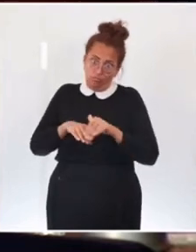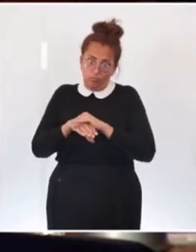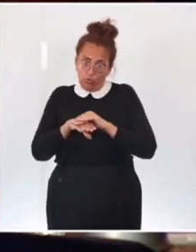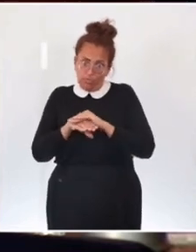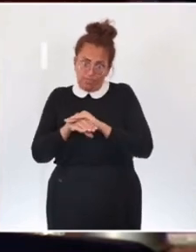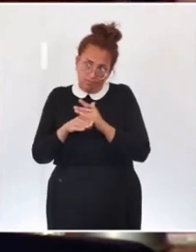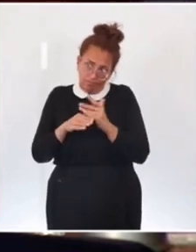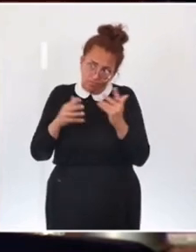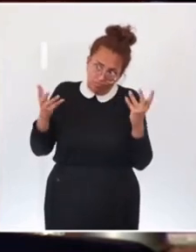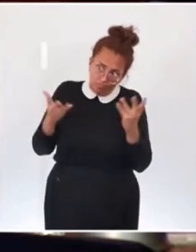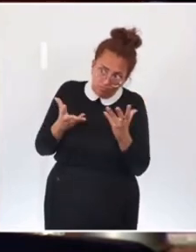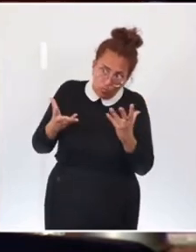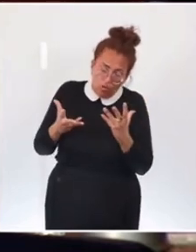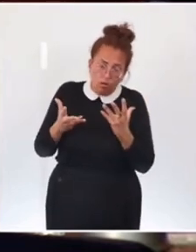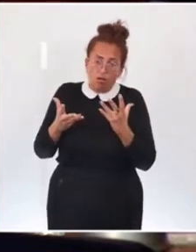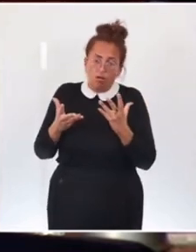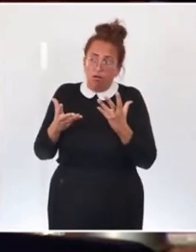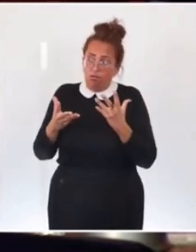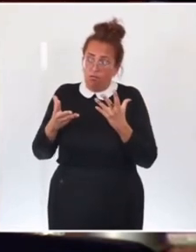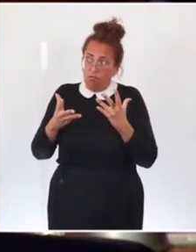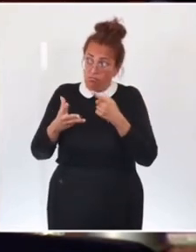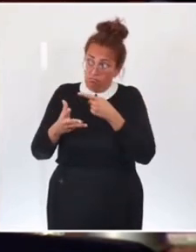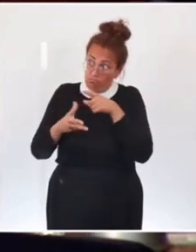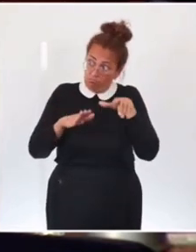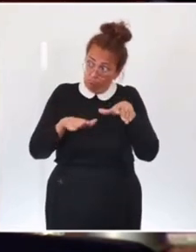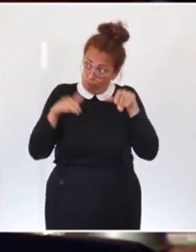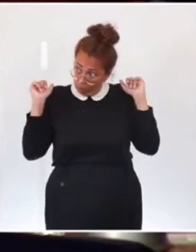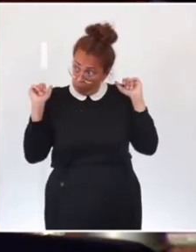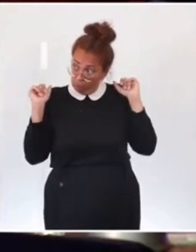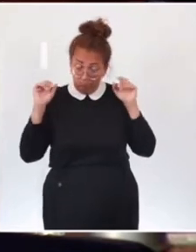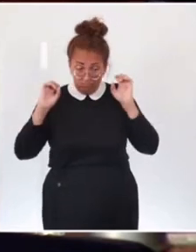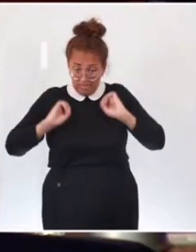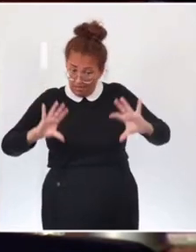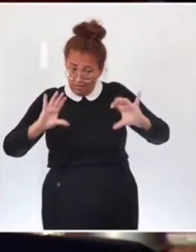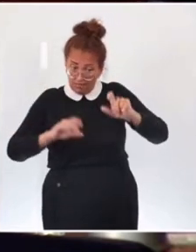d'en sortir, et 3, sur le fait que, à cet endroit, le propriétaire va